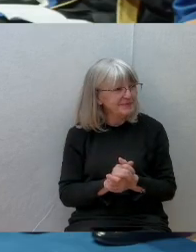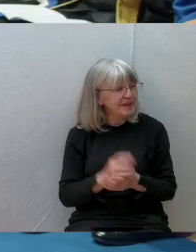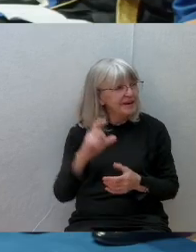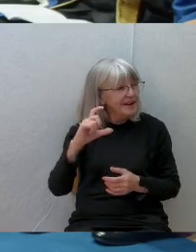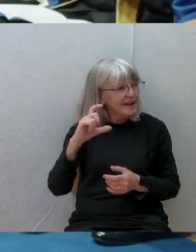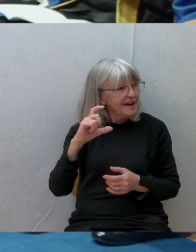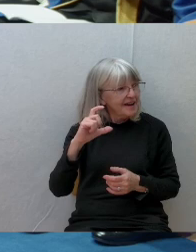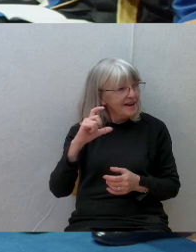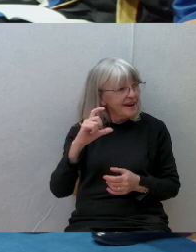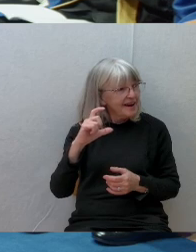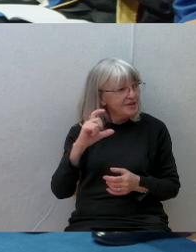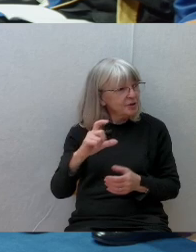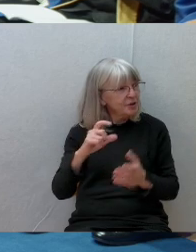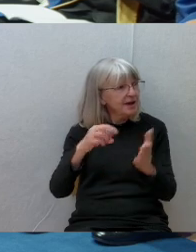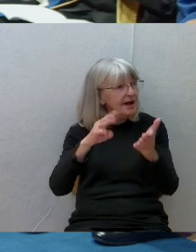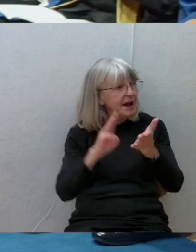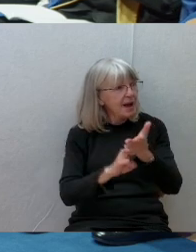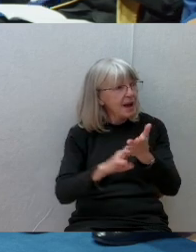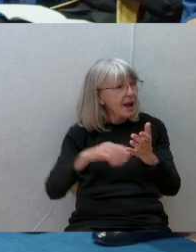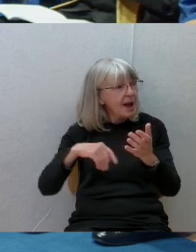Chaturika Mudiyanselagi.